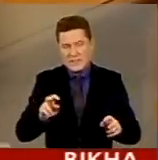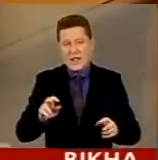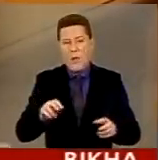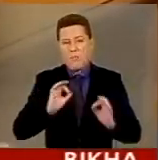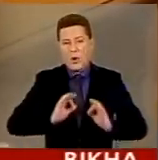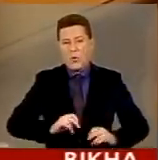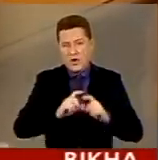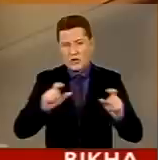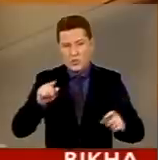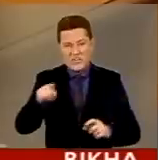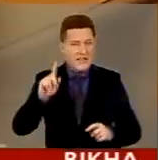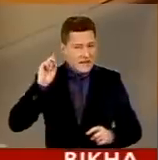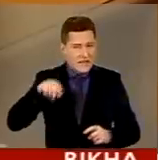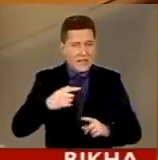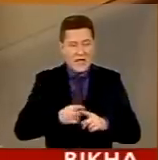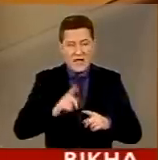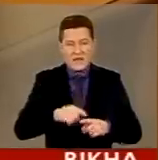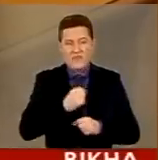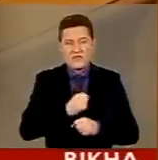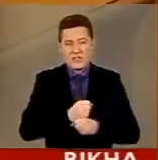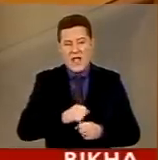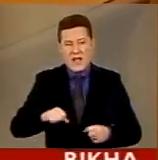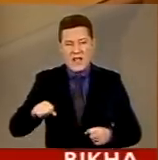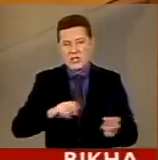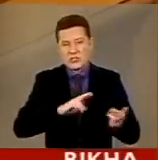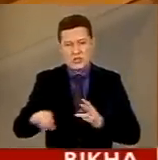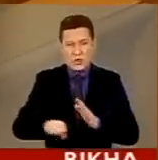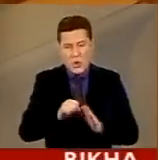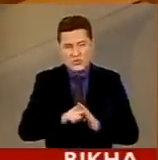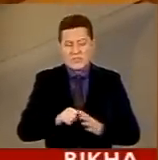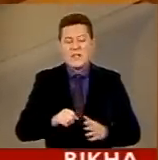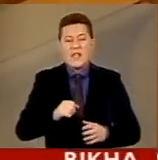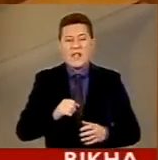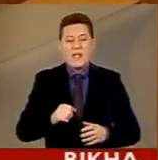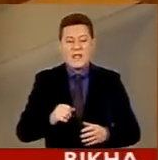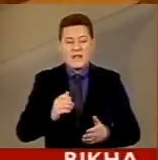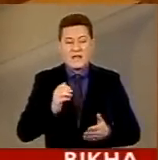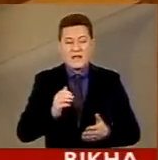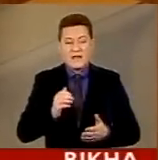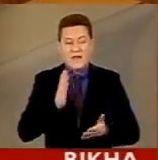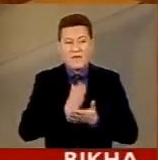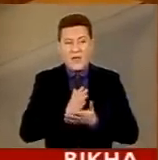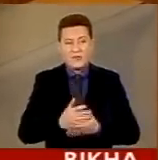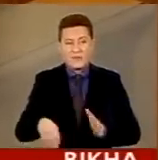тих негідників, які вчиняли злочини і являються корупціонерами. Разом з вами. Давайте